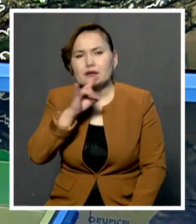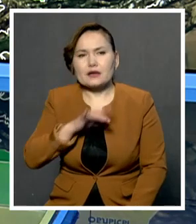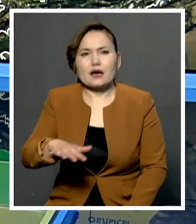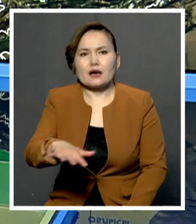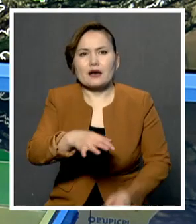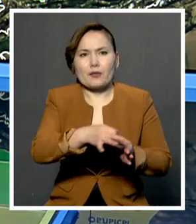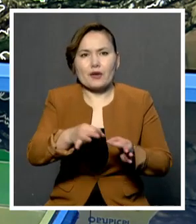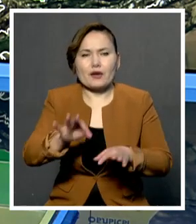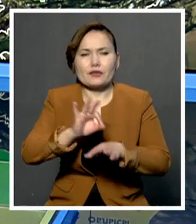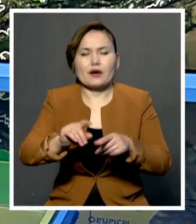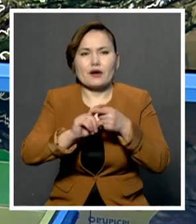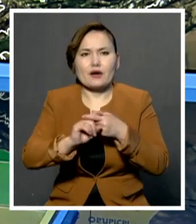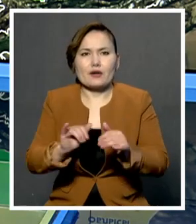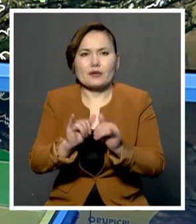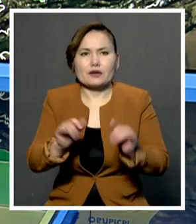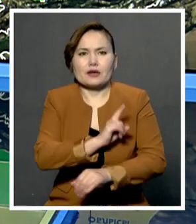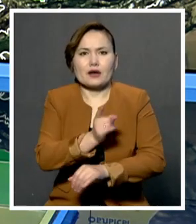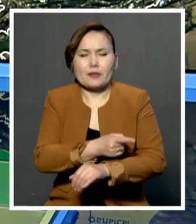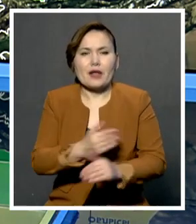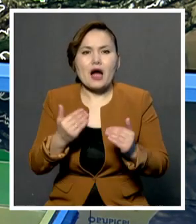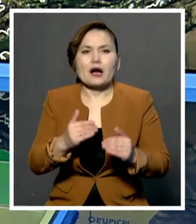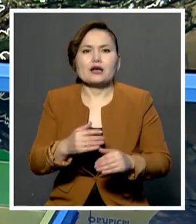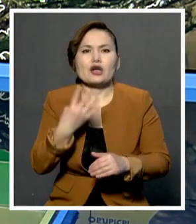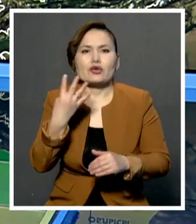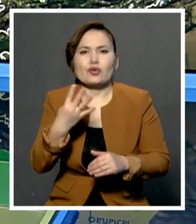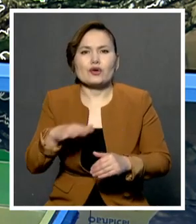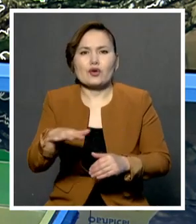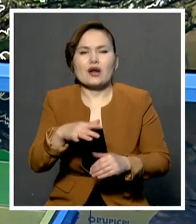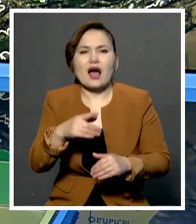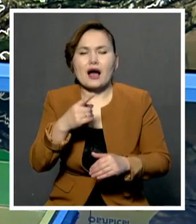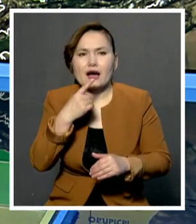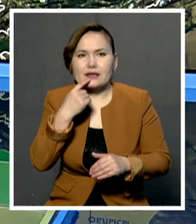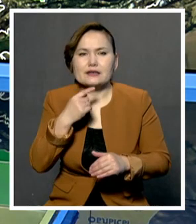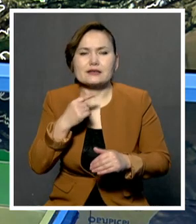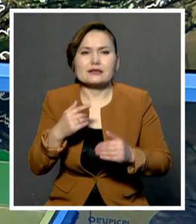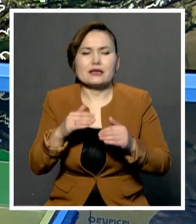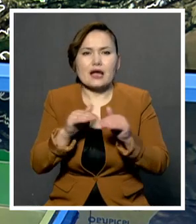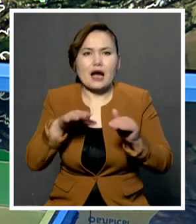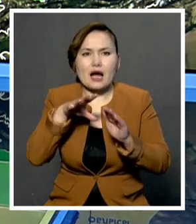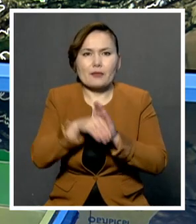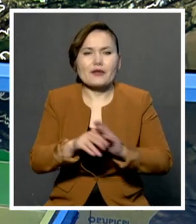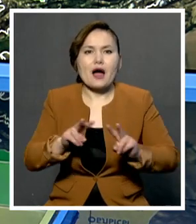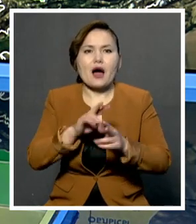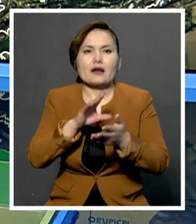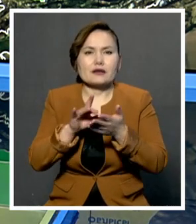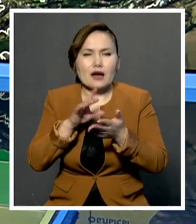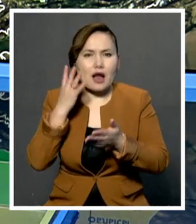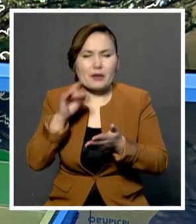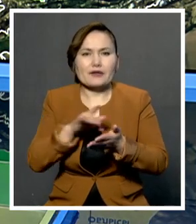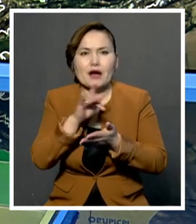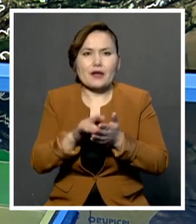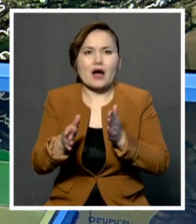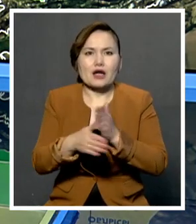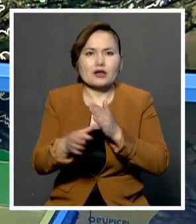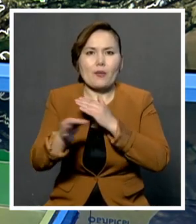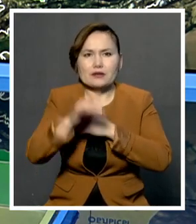епидахуалға келсек, қауіп қайтадан күшейе бастады. Қазір төрт өңір қызыл аймақта тұр. Олар Нұр-Сұлтан мен Алматы қалалары және Атырау мен Батыс Қазақстан